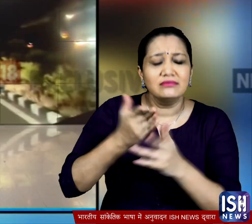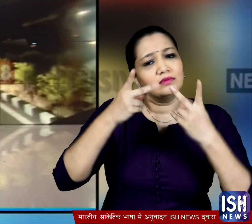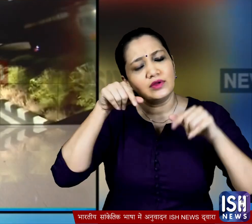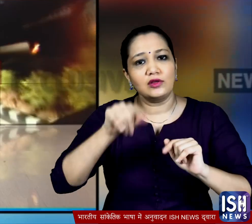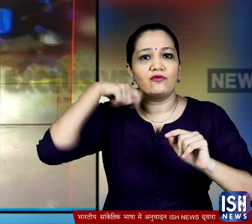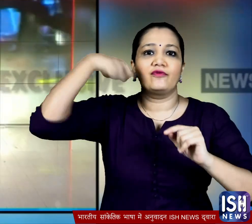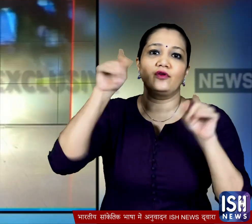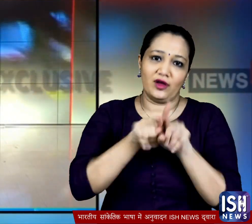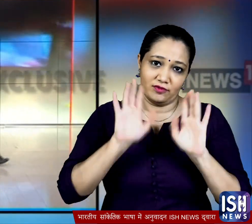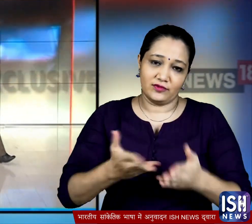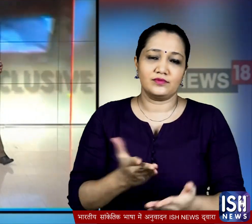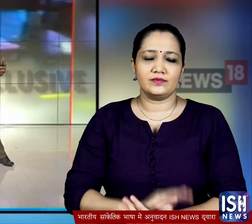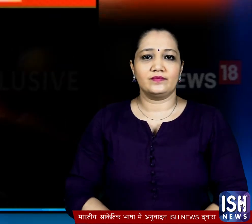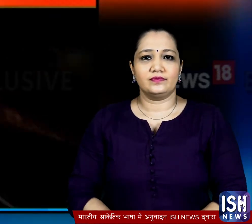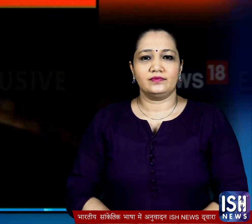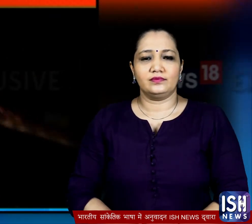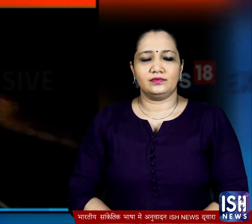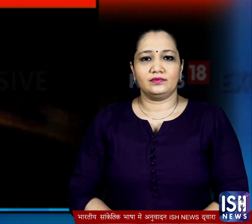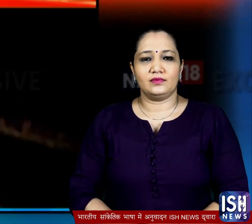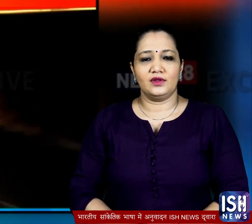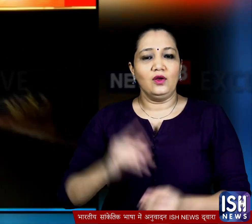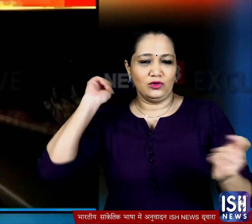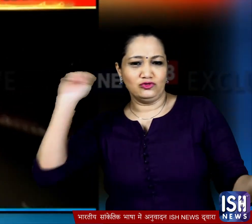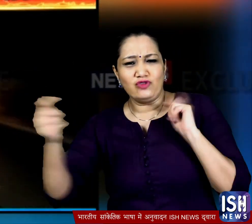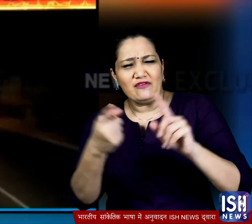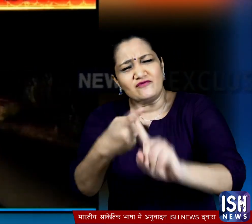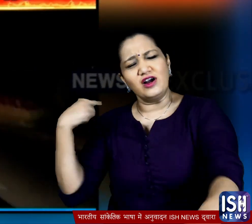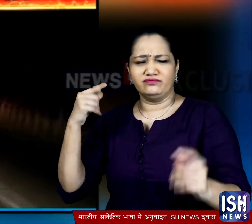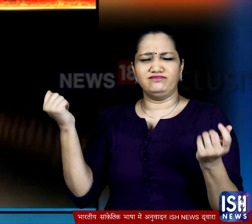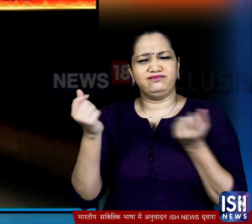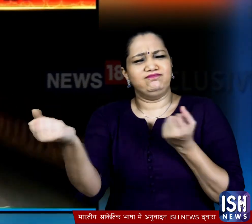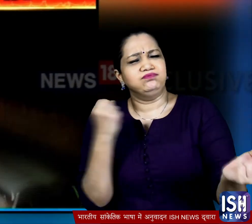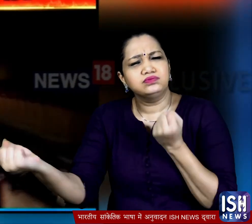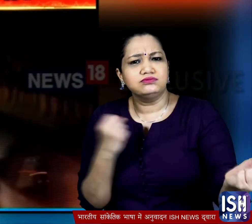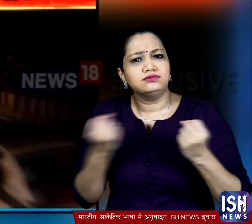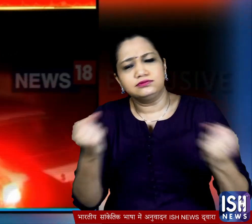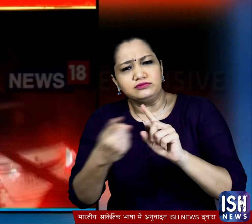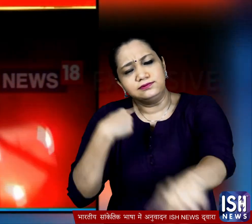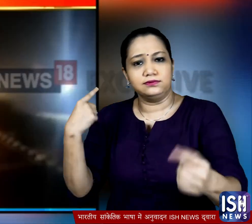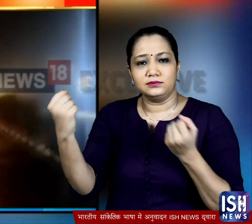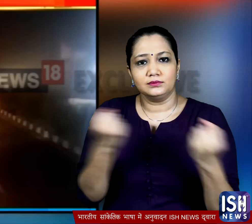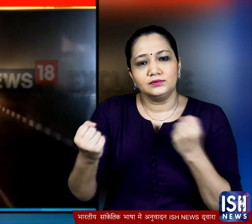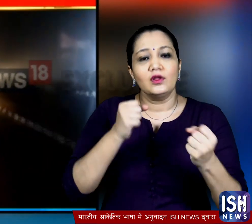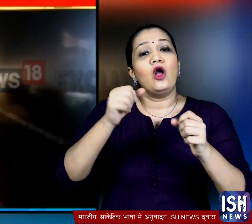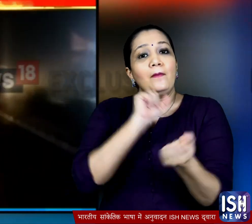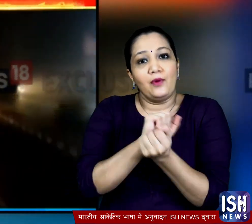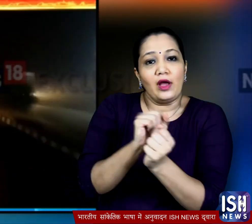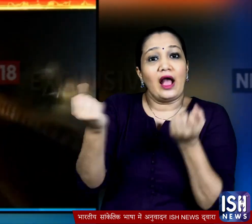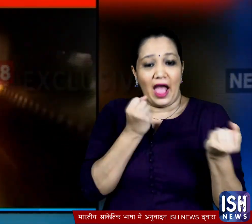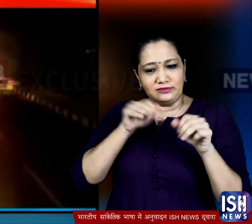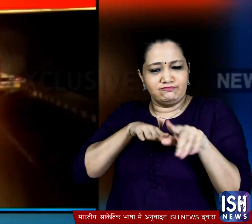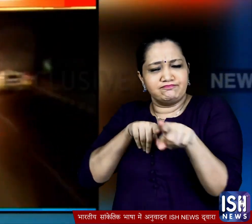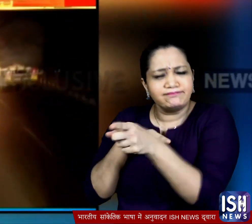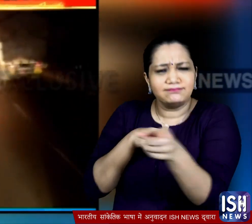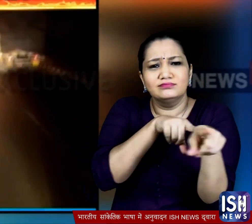का एक वीडियो भी सामने आया, जिसमें एक ट्रक पूरी रफ्तार के साथ सड़क पर दौड़ता दिखाई दिया और पुलिस की एक गाड़ी उसका